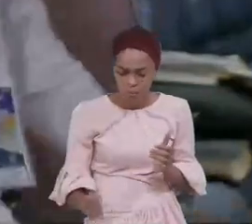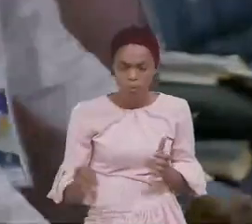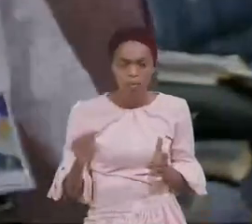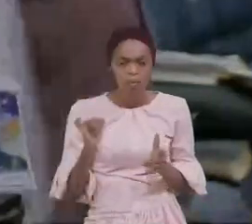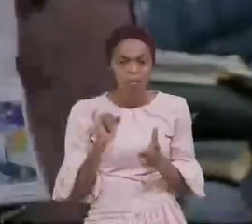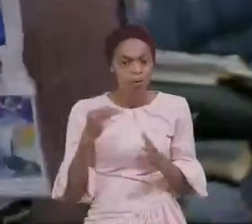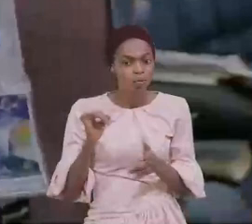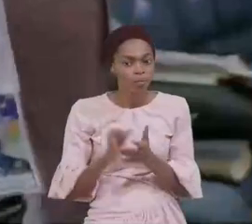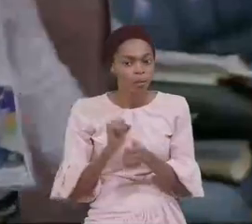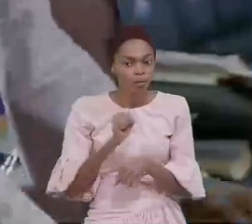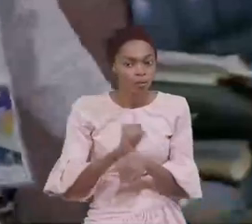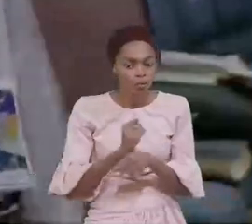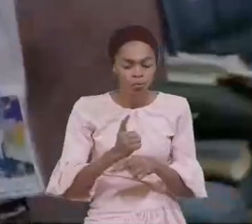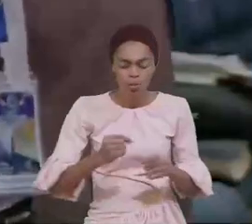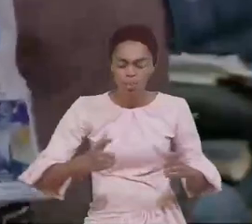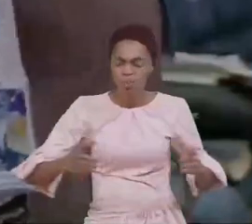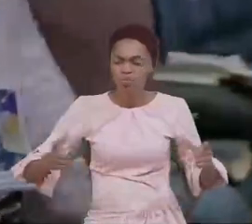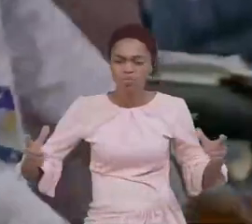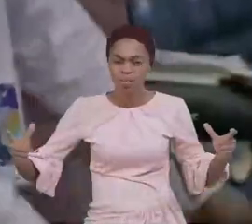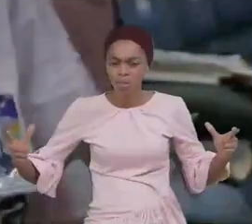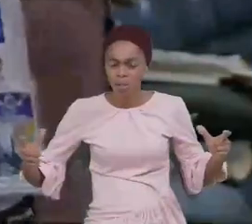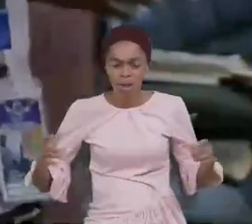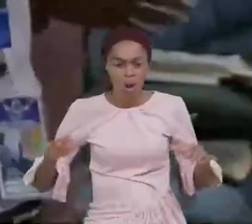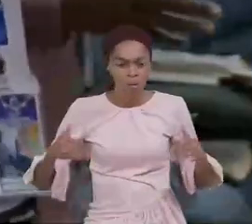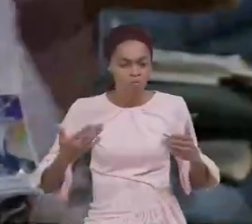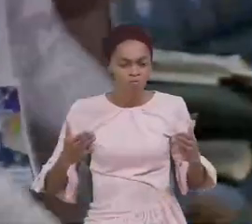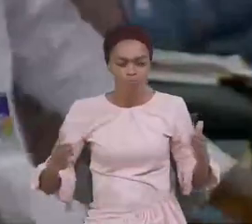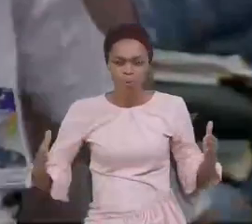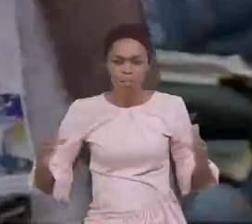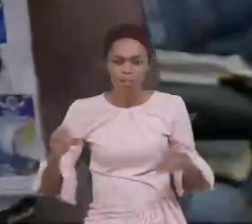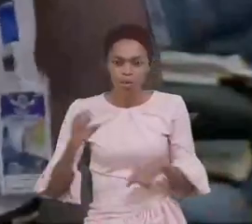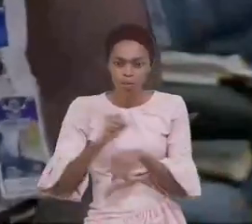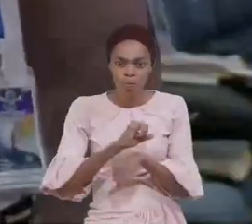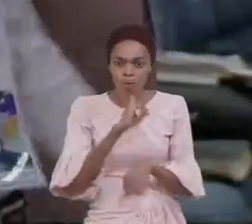la portée, l'étendue de cette commission.